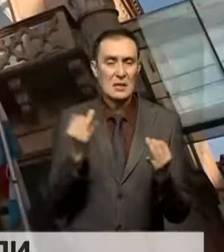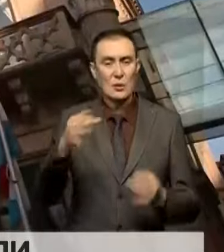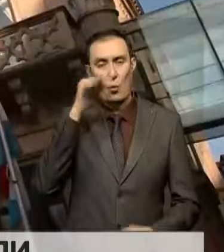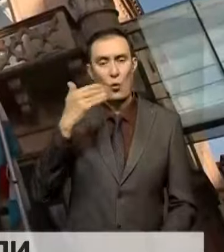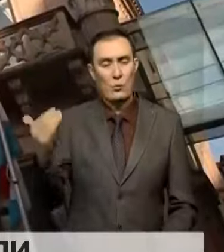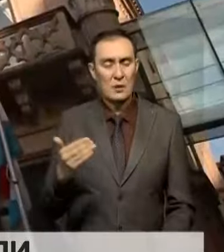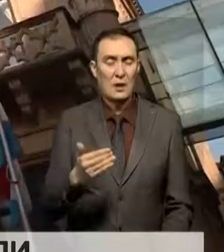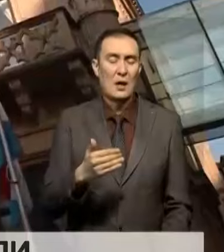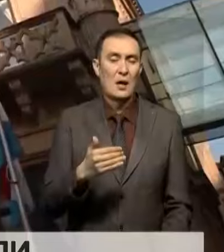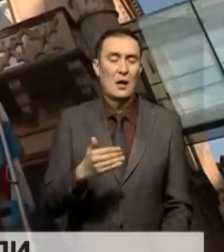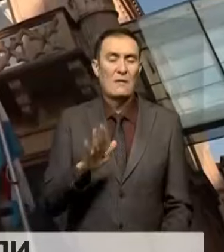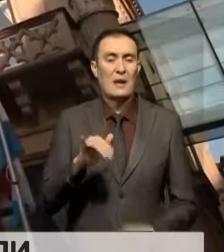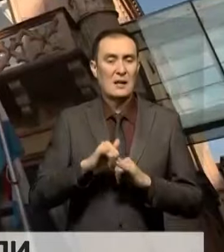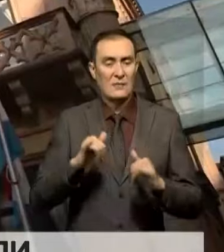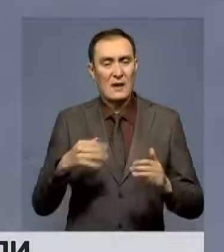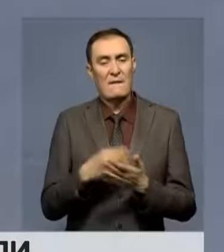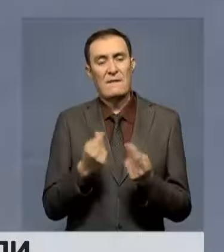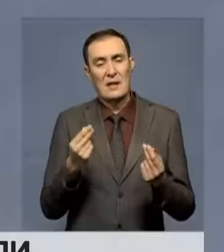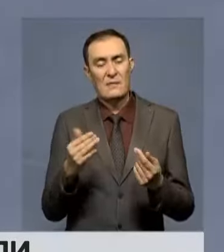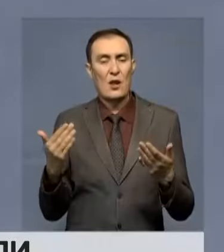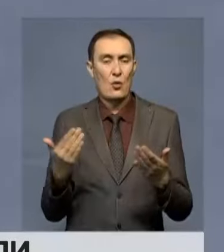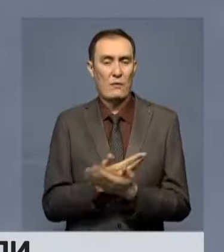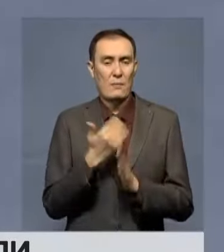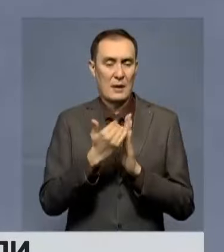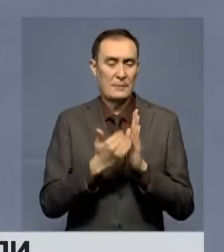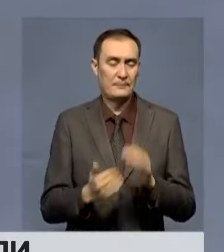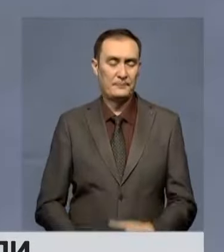интересен опыт Люксембурга в развитии финансов и инноваций.